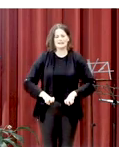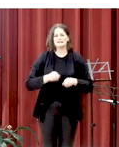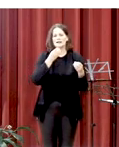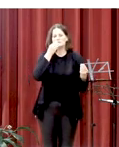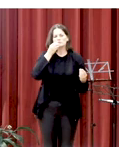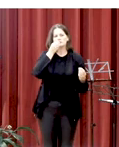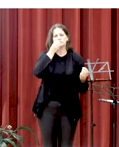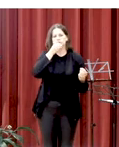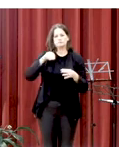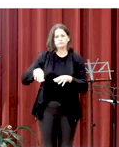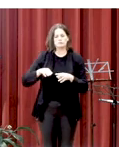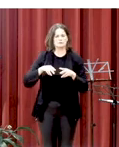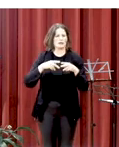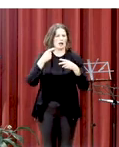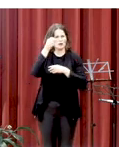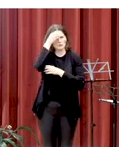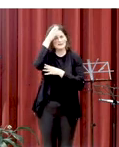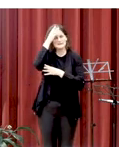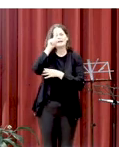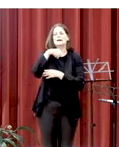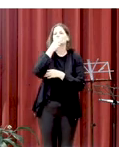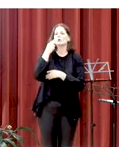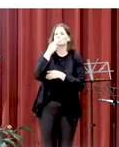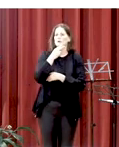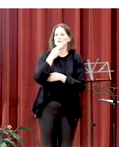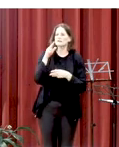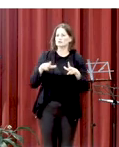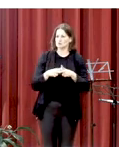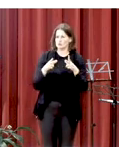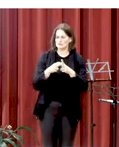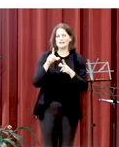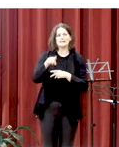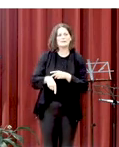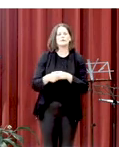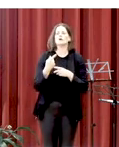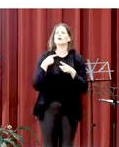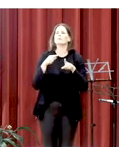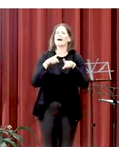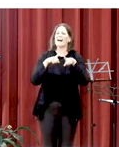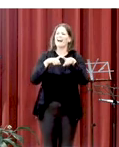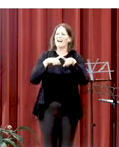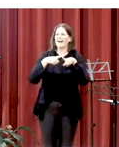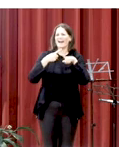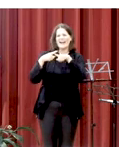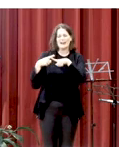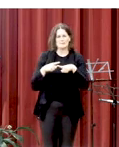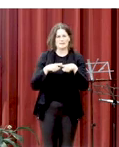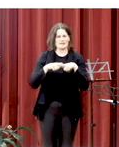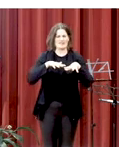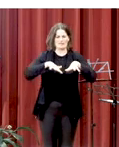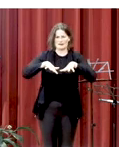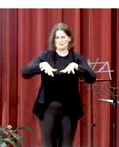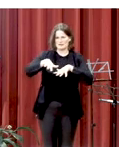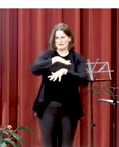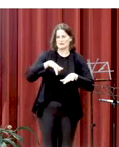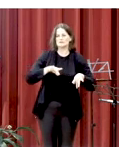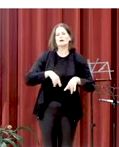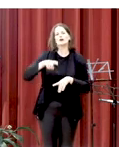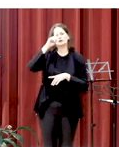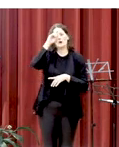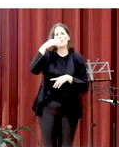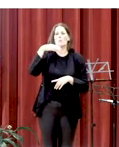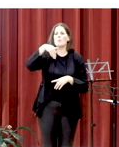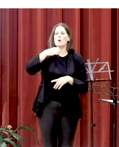de coneixement, de compromís social i també com a element dinamitzador del territori. Soc l'Elder